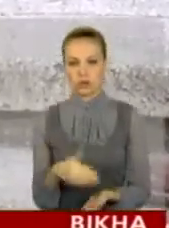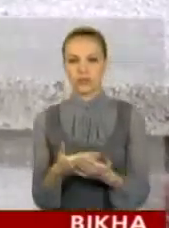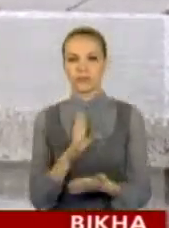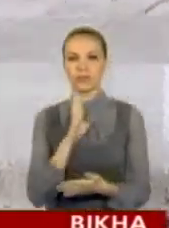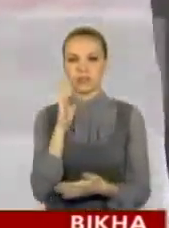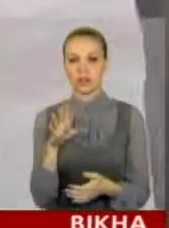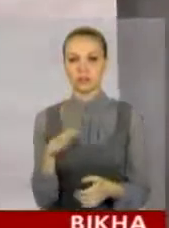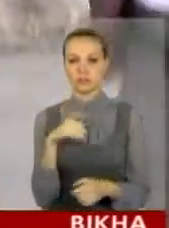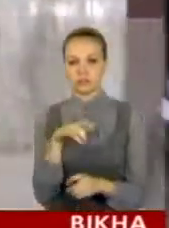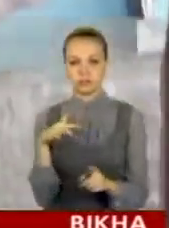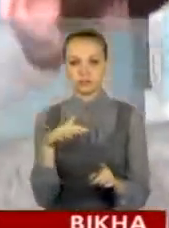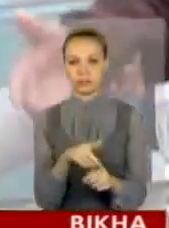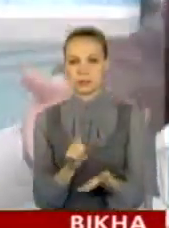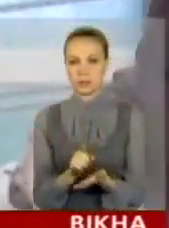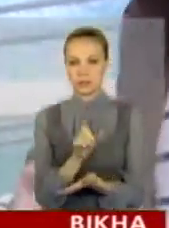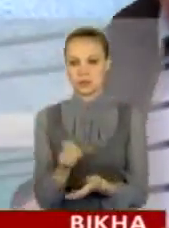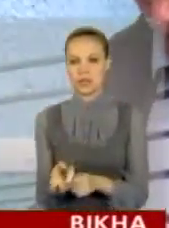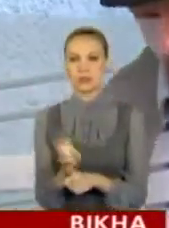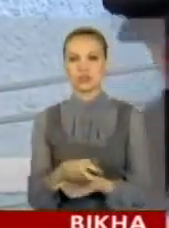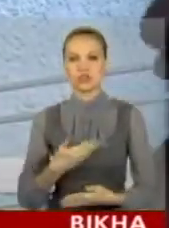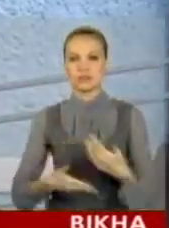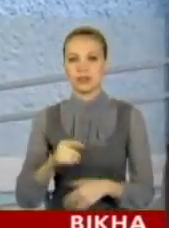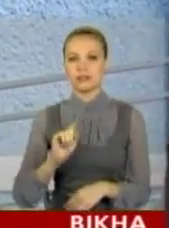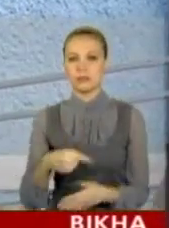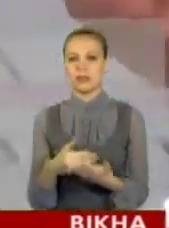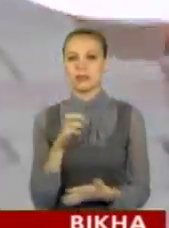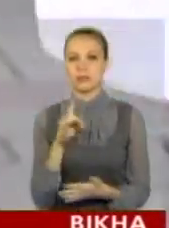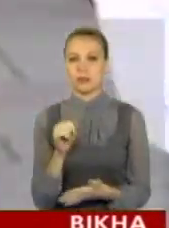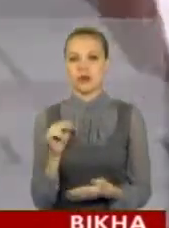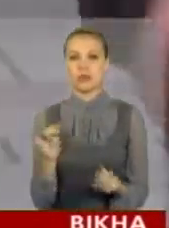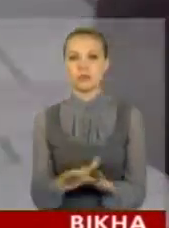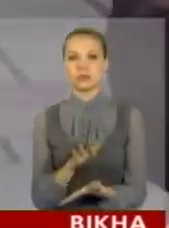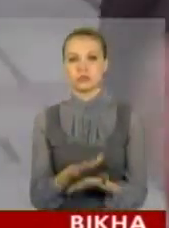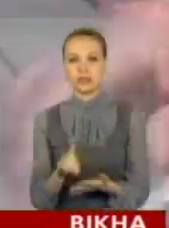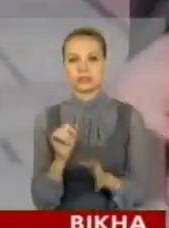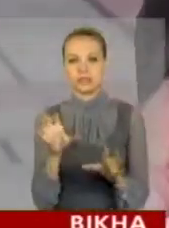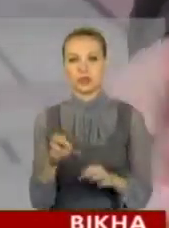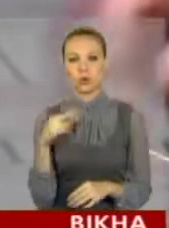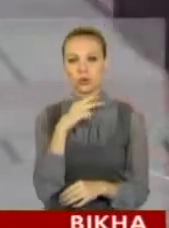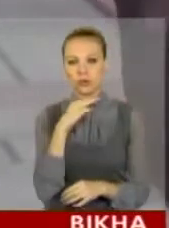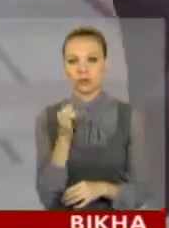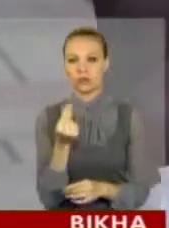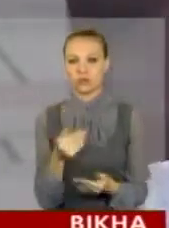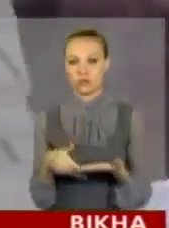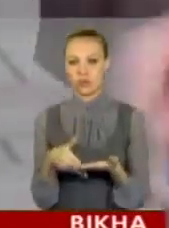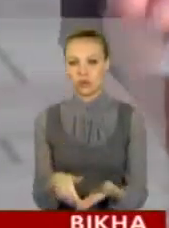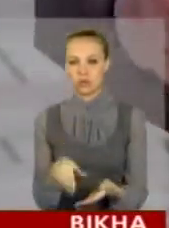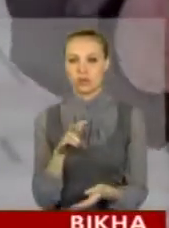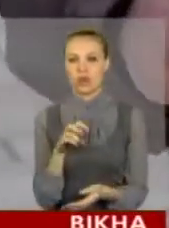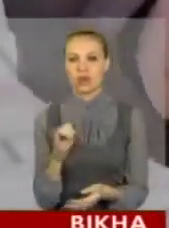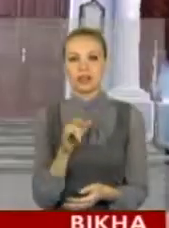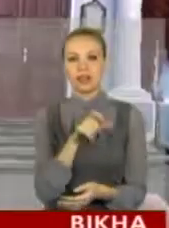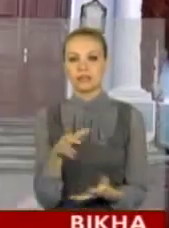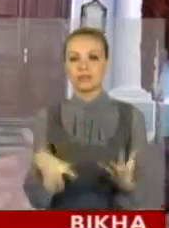Відранку стримував навалу пенсіонерів. Прийшли інваліди вимагати від мера безоплатних за законом ліків та грошової допомоги. Але і